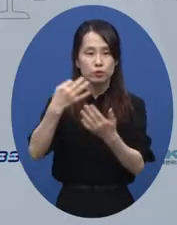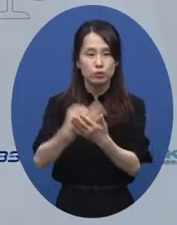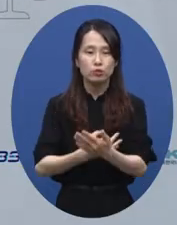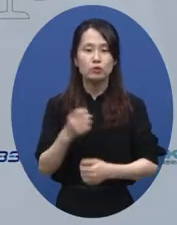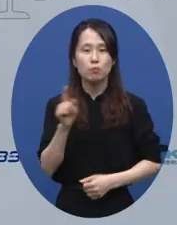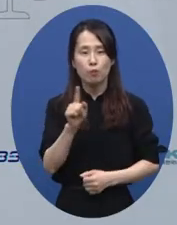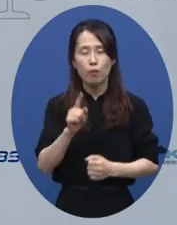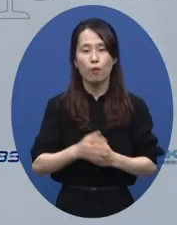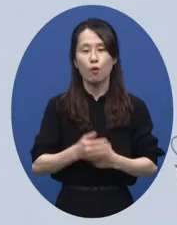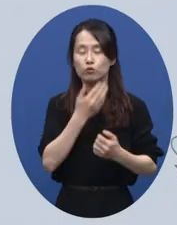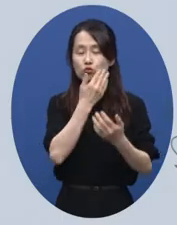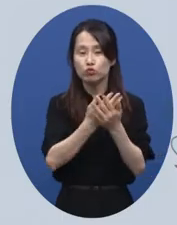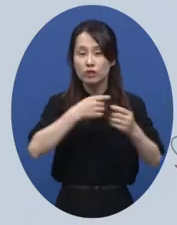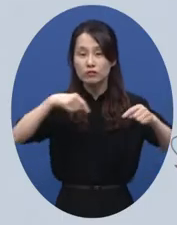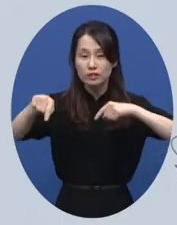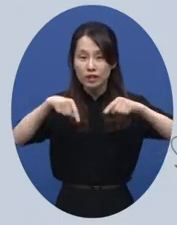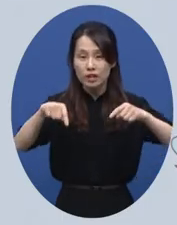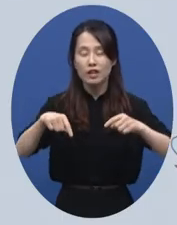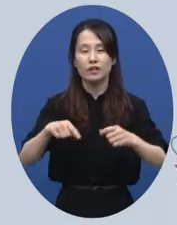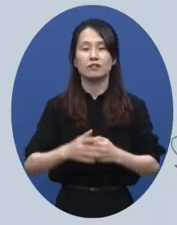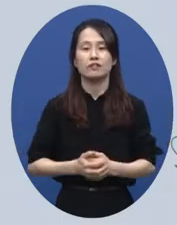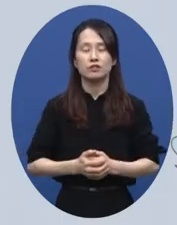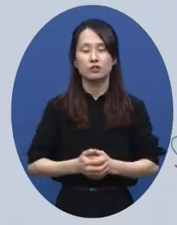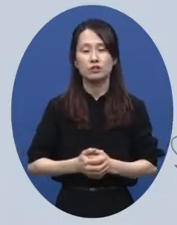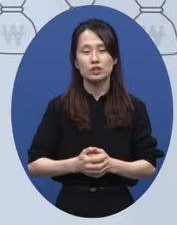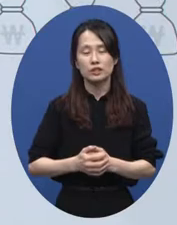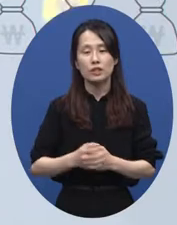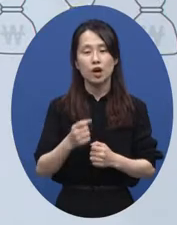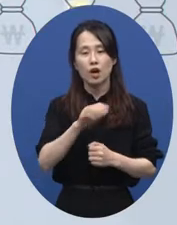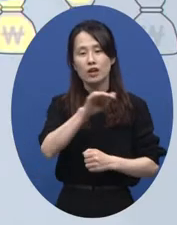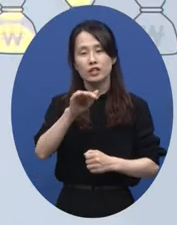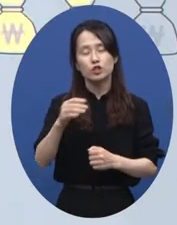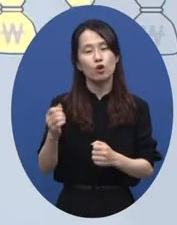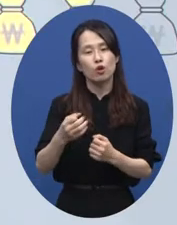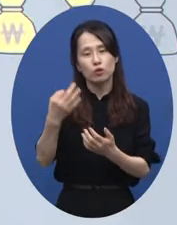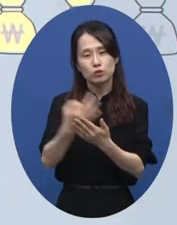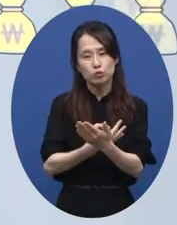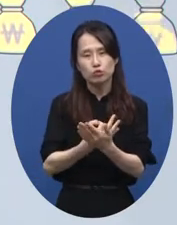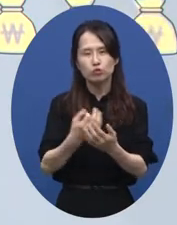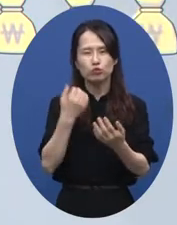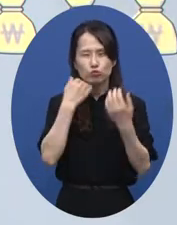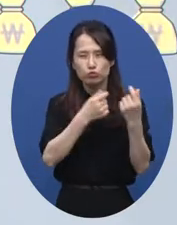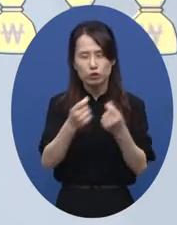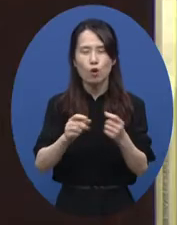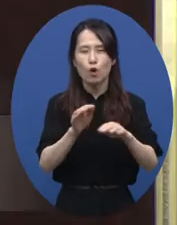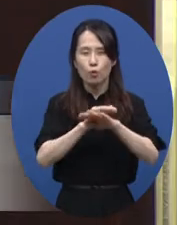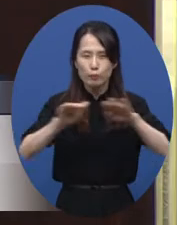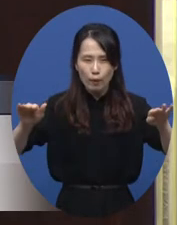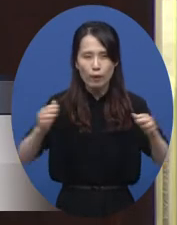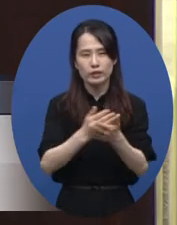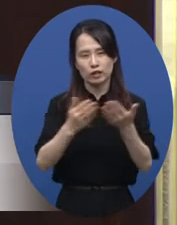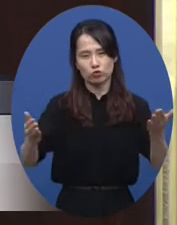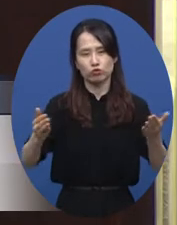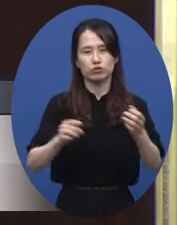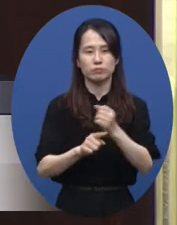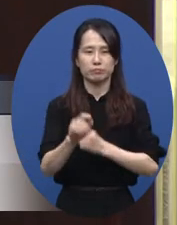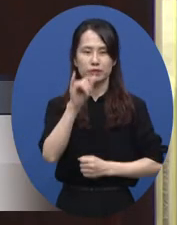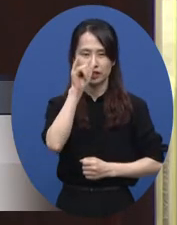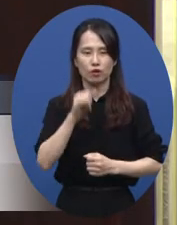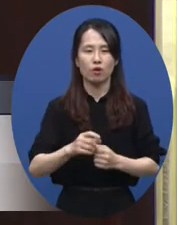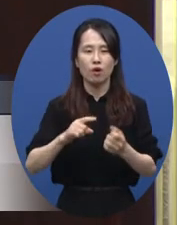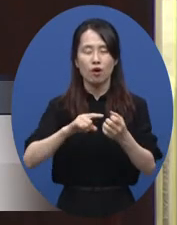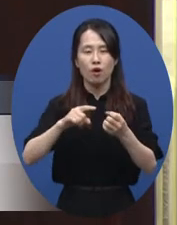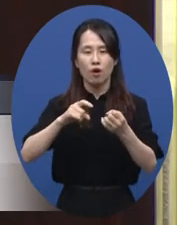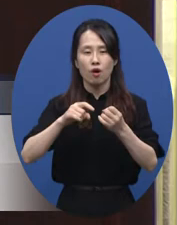은 민선 7기 경기도 핵심 정책으로 일정 수준의 소득을 누구에게나 나눠주는 걸 뜻합니다 체납자에 대한 강력한 조치를